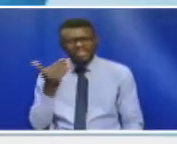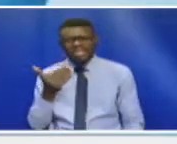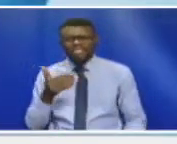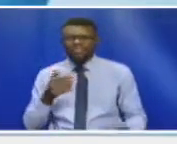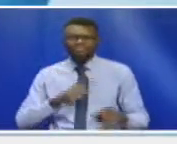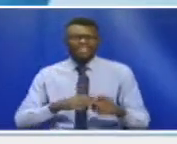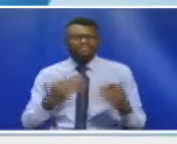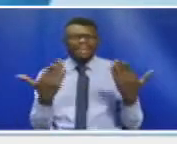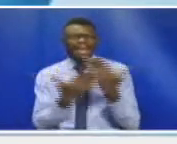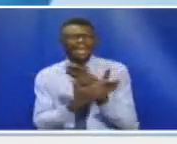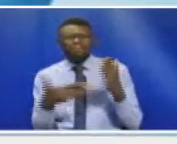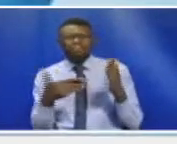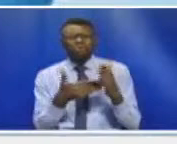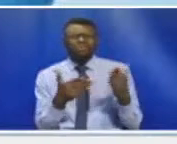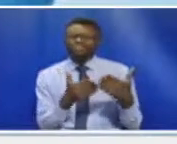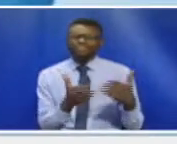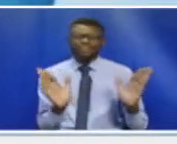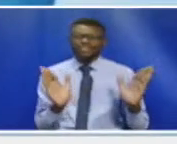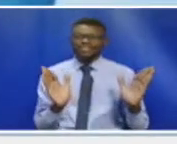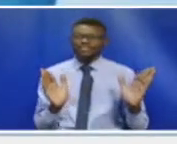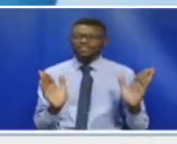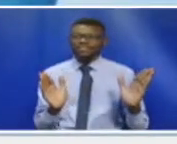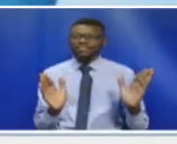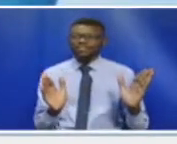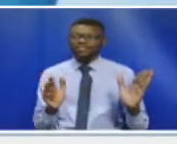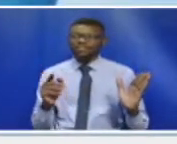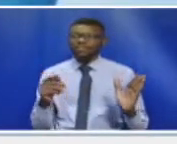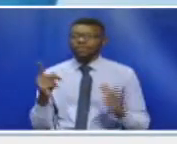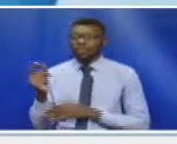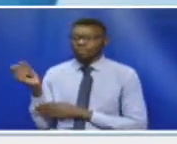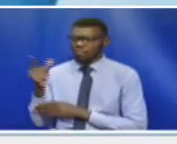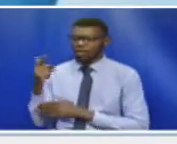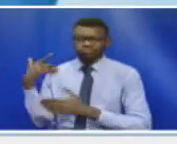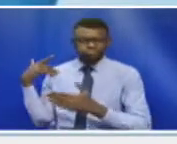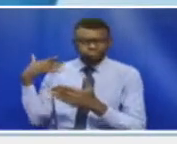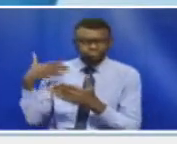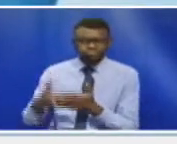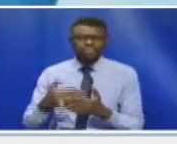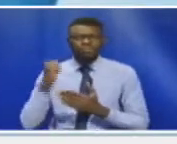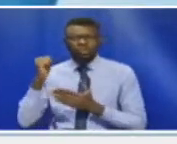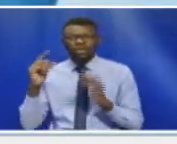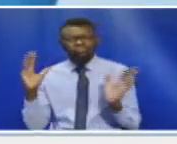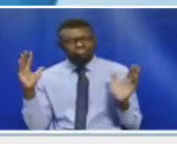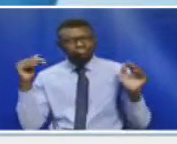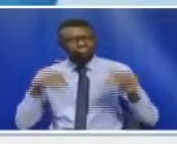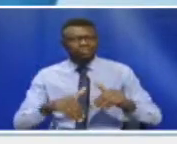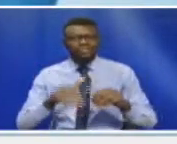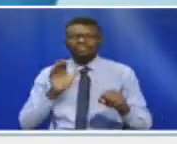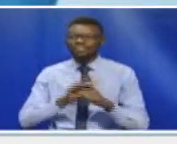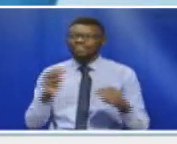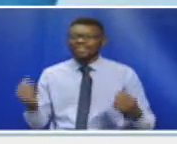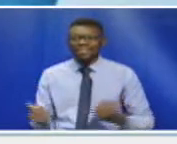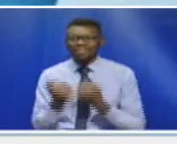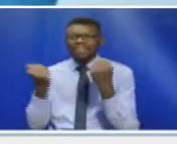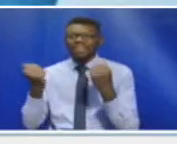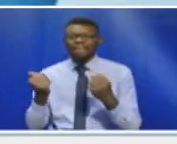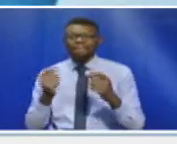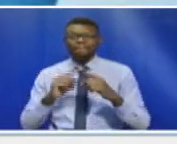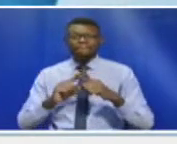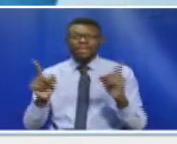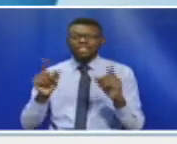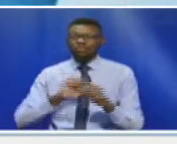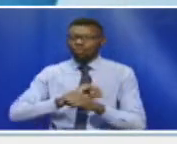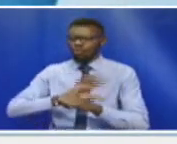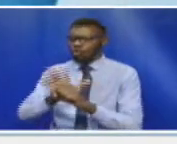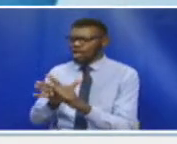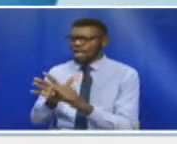Kwa muda wa mwezi mmoja sasa, mikusanyiko ya kisiasa imeshuhudiwa sana hapa nchini Kenya, huku sheria za kuzuia maambukizi ya virusi